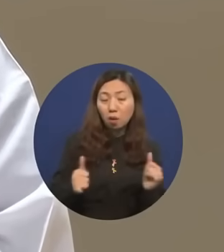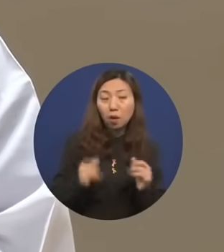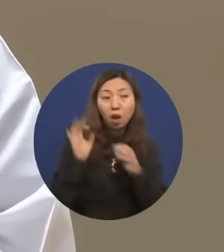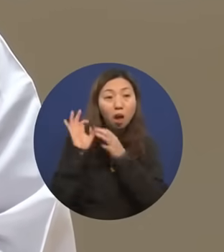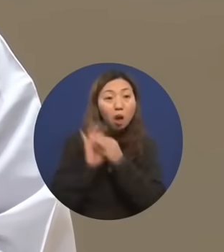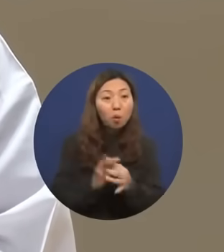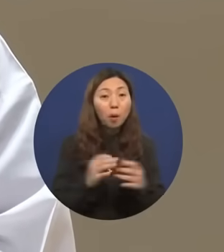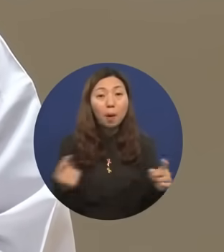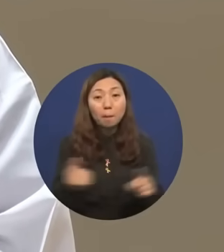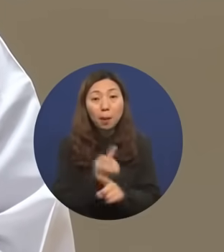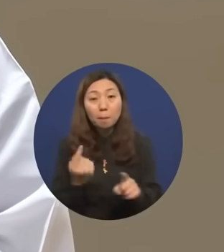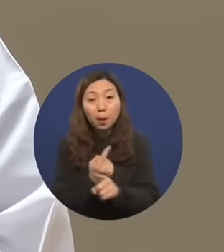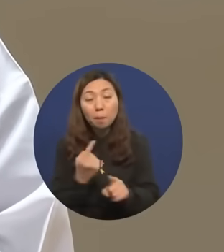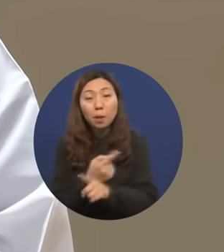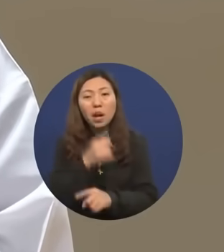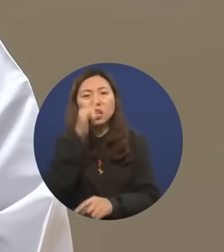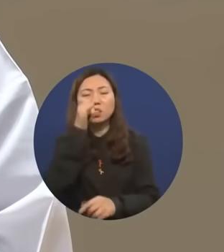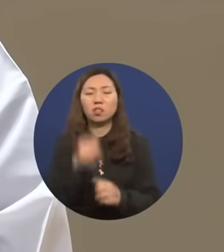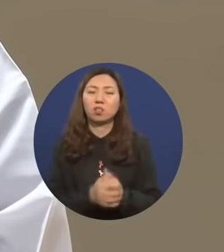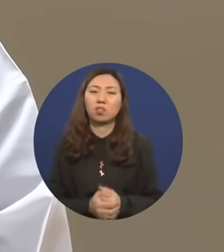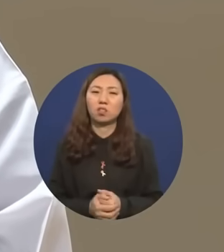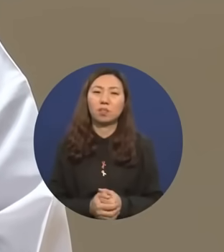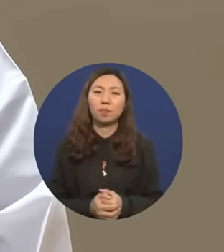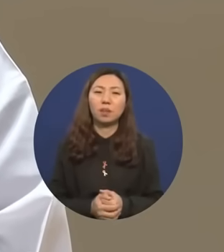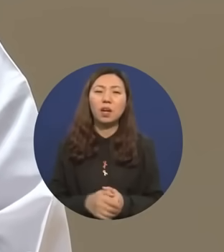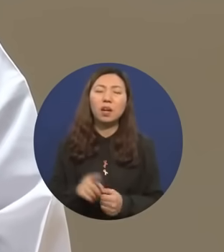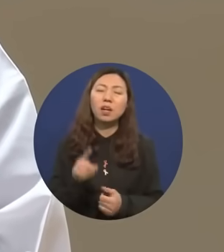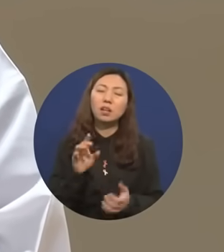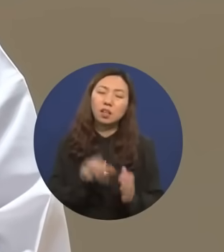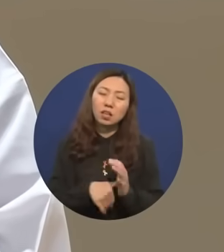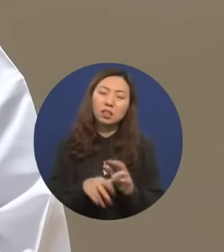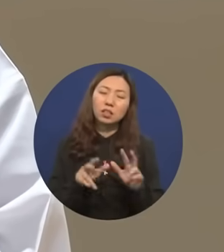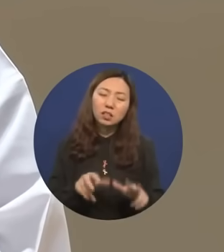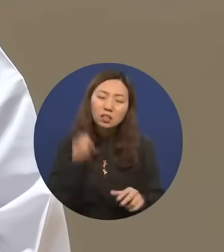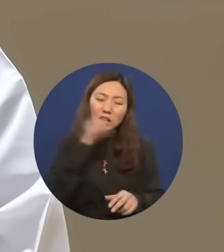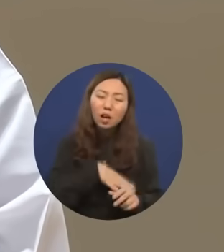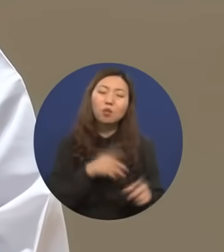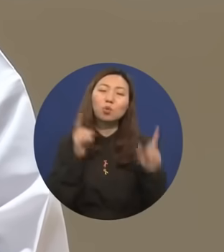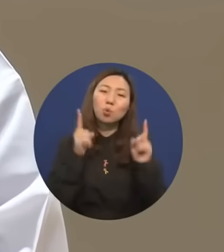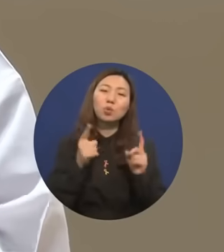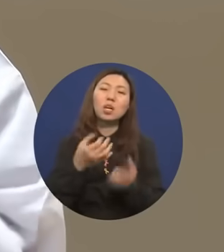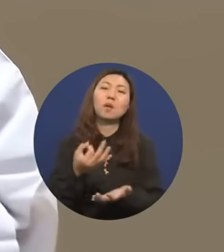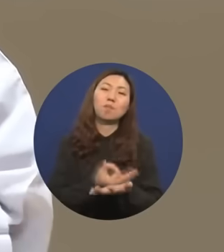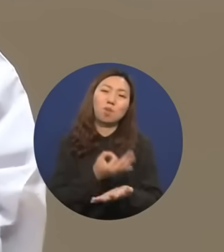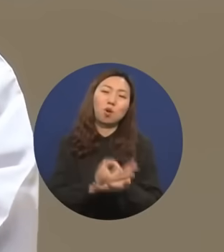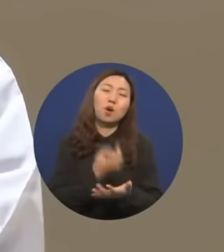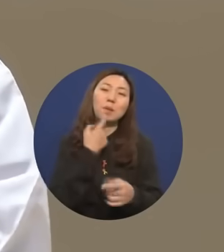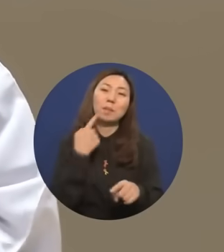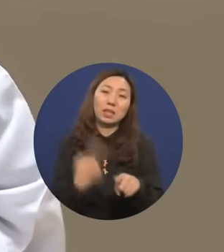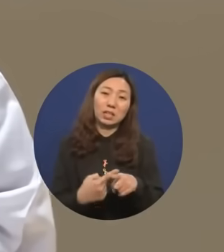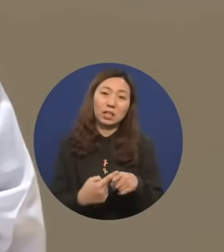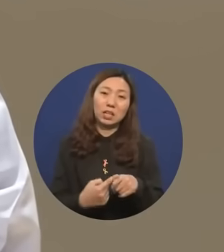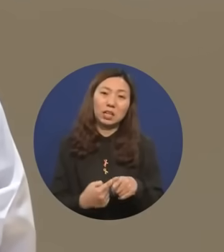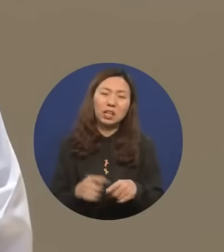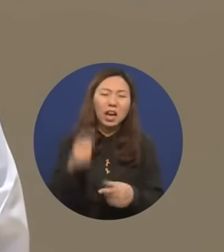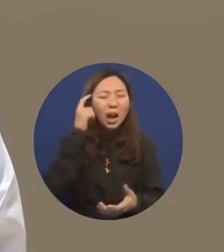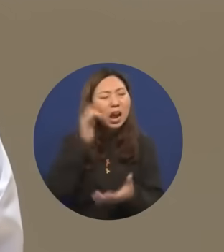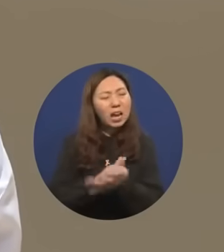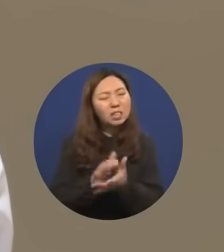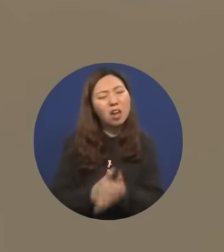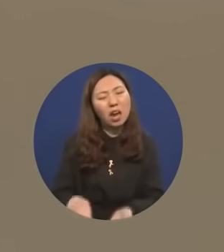일이 생기는 거예요. 그래서 이때는 노는 게 버는 거다. 그래서 제가 네 알아서 해라